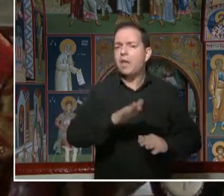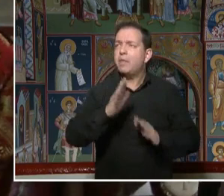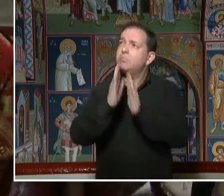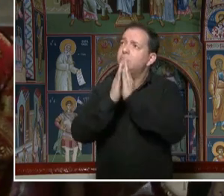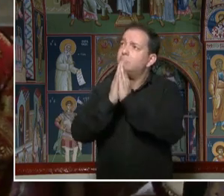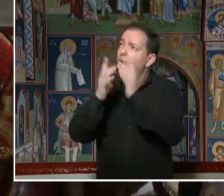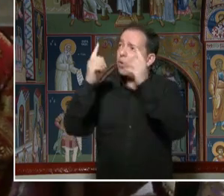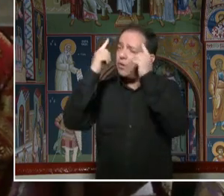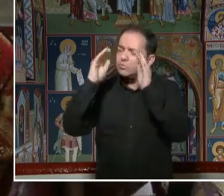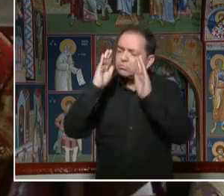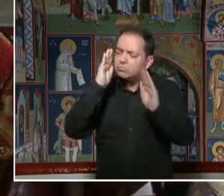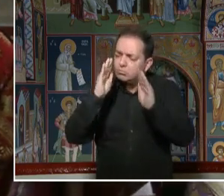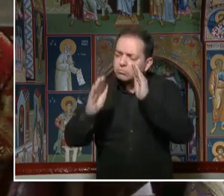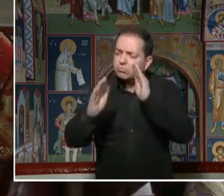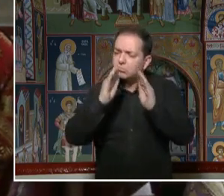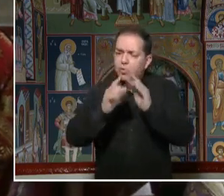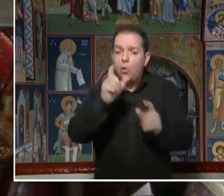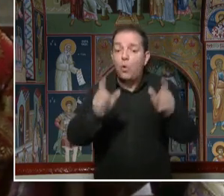κάθε πιστού.